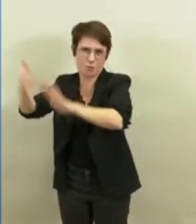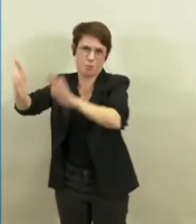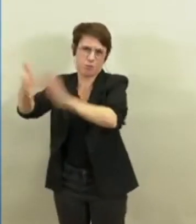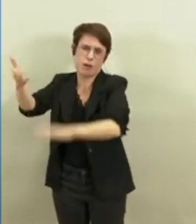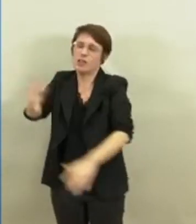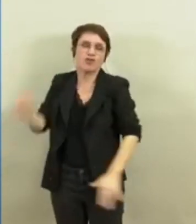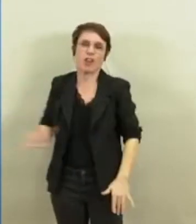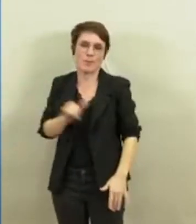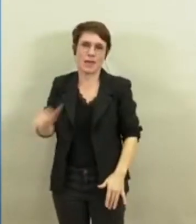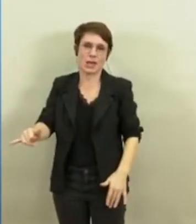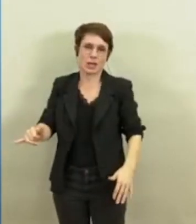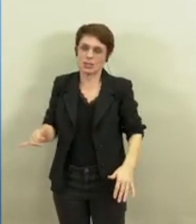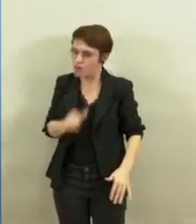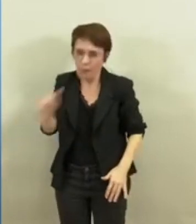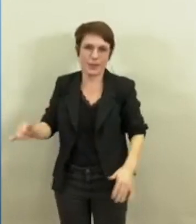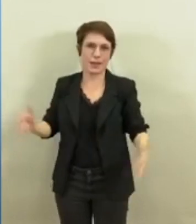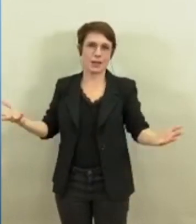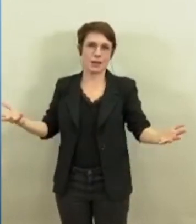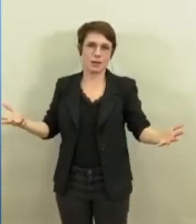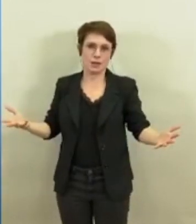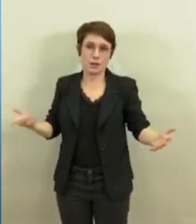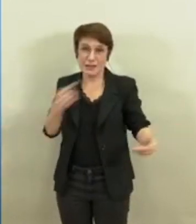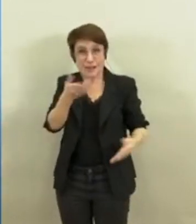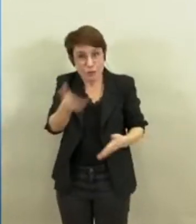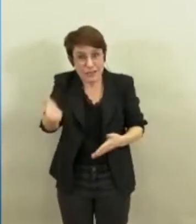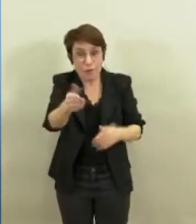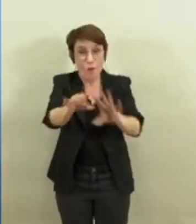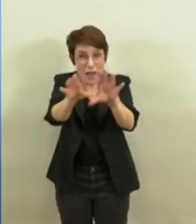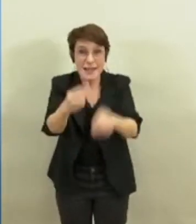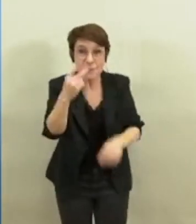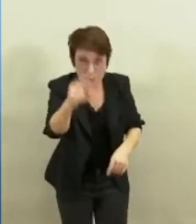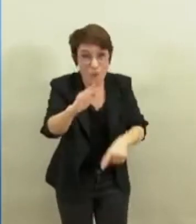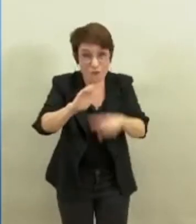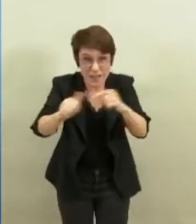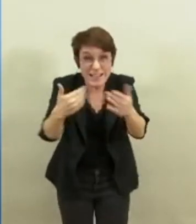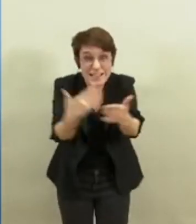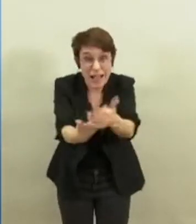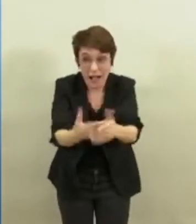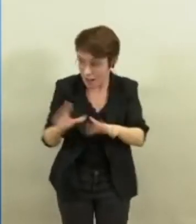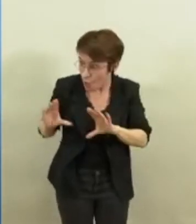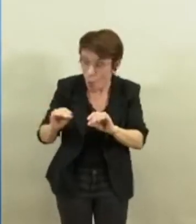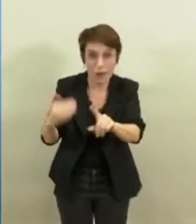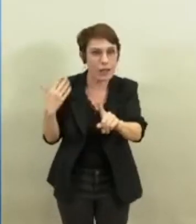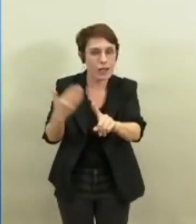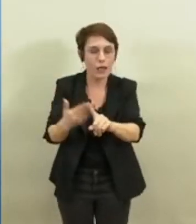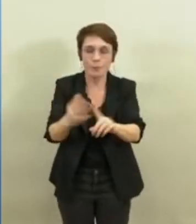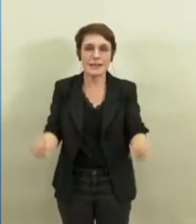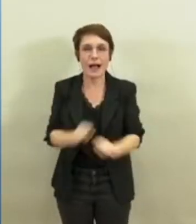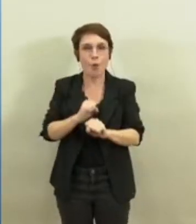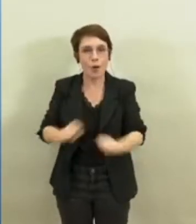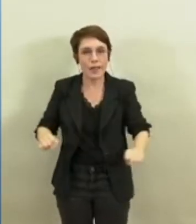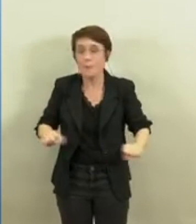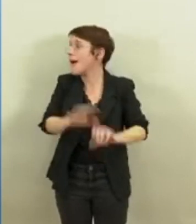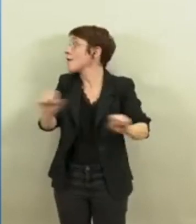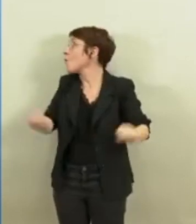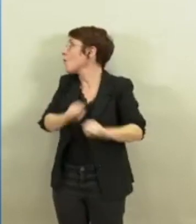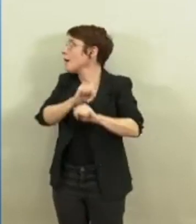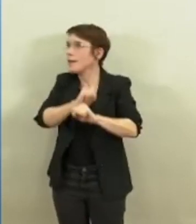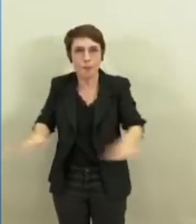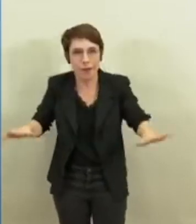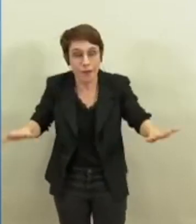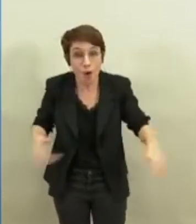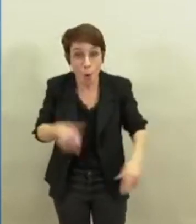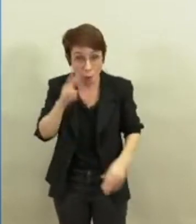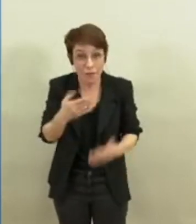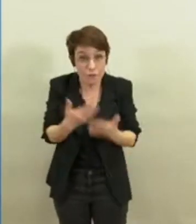jamais, jamais. Il a fallu connaître une municipalité comme la vôtre pour voir ça. Mais c'est incroyable. Incroyable d'avoir vécu ça